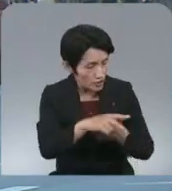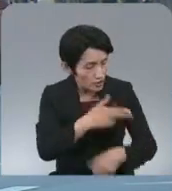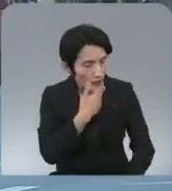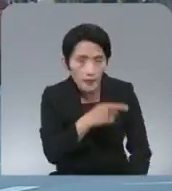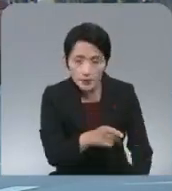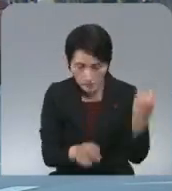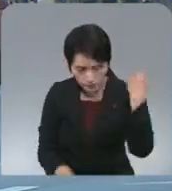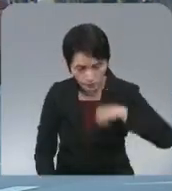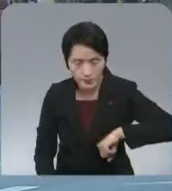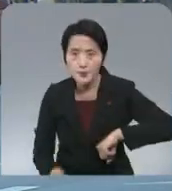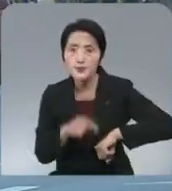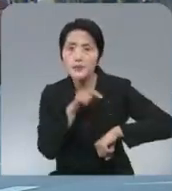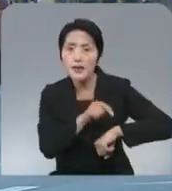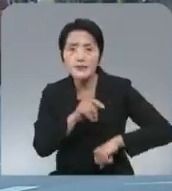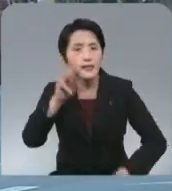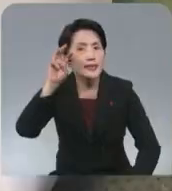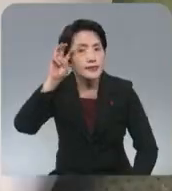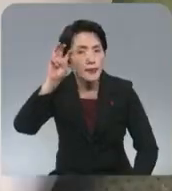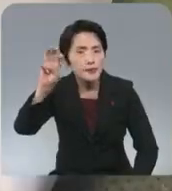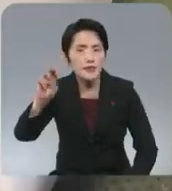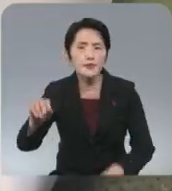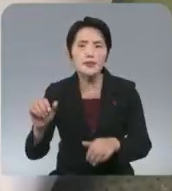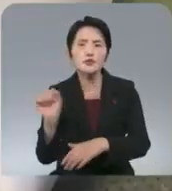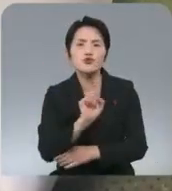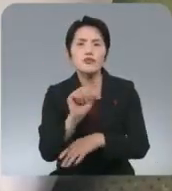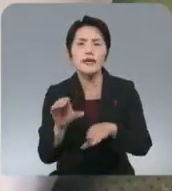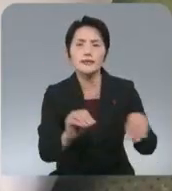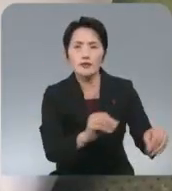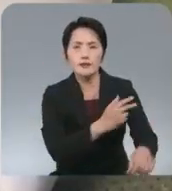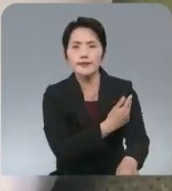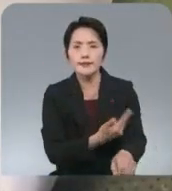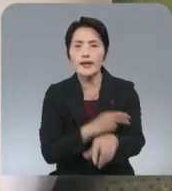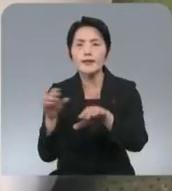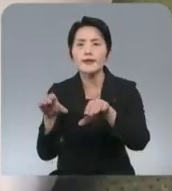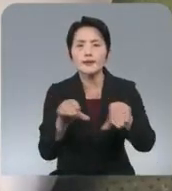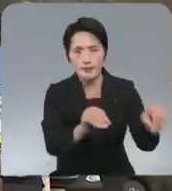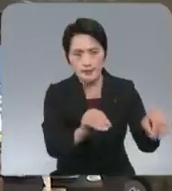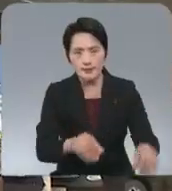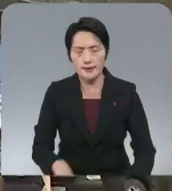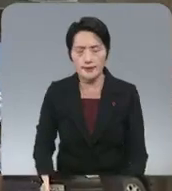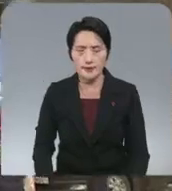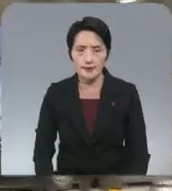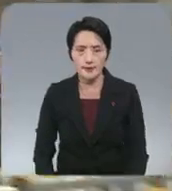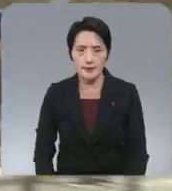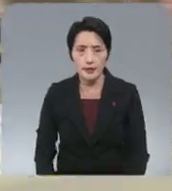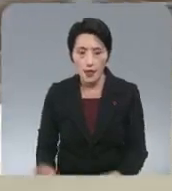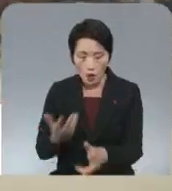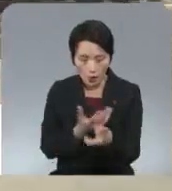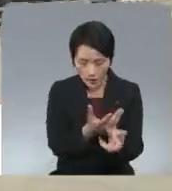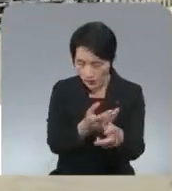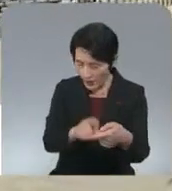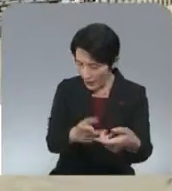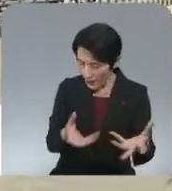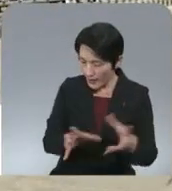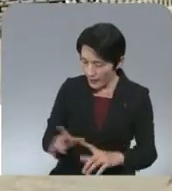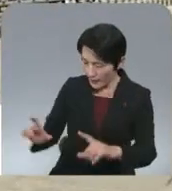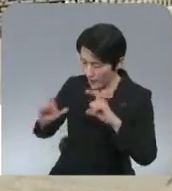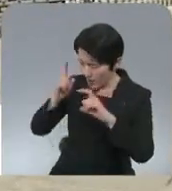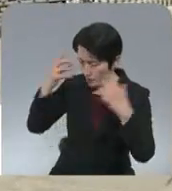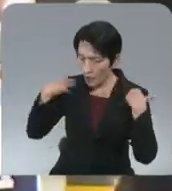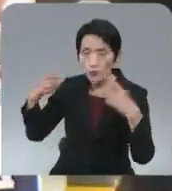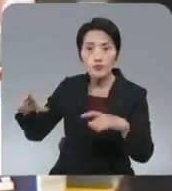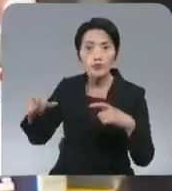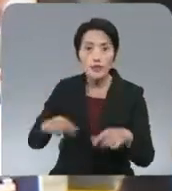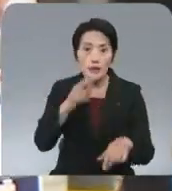bắt buộc phải quay trở lại làm việc muộn nhất là cho tới hết đêm ngày hôm sau nếu không tuân thủ lệnh cưỡng chế sẽ bị xử phạt hành chính như đình chỉ